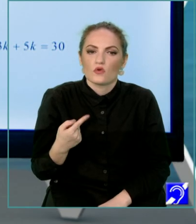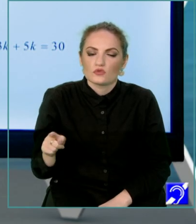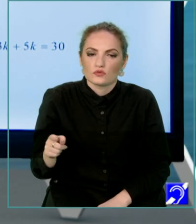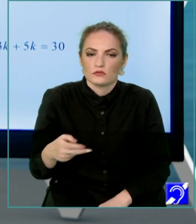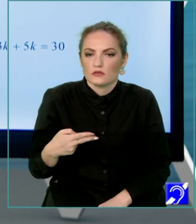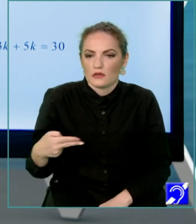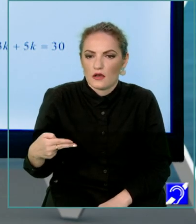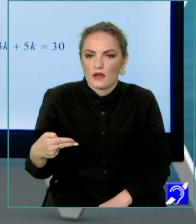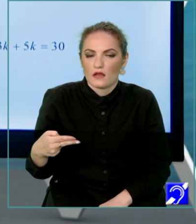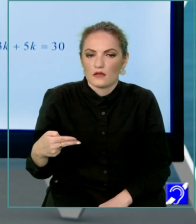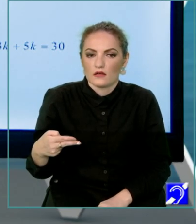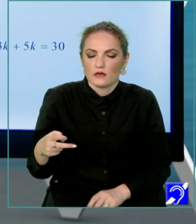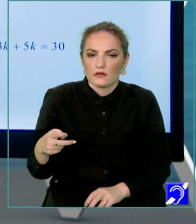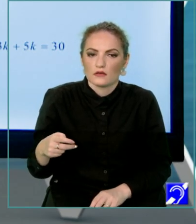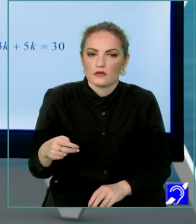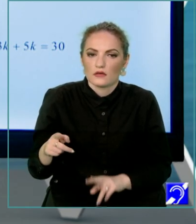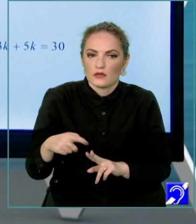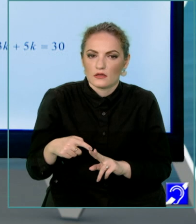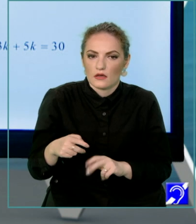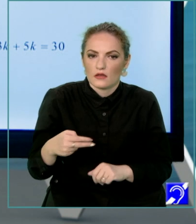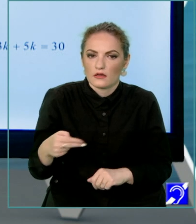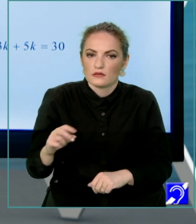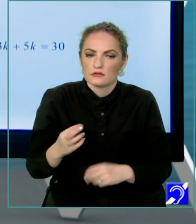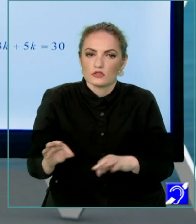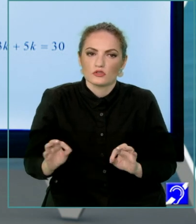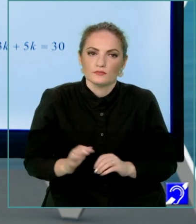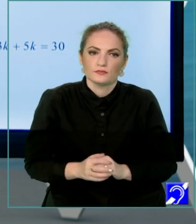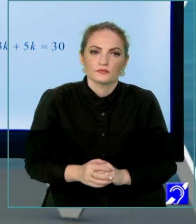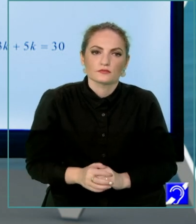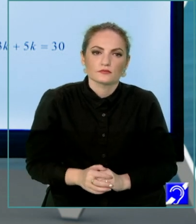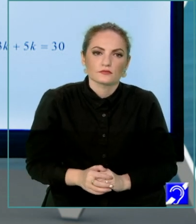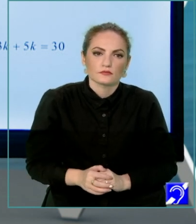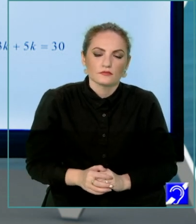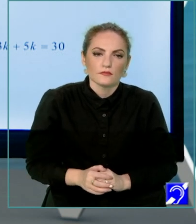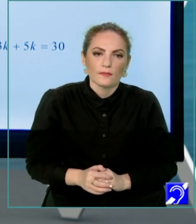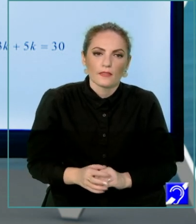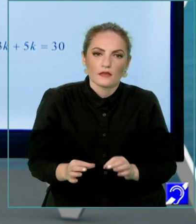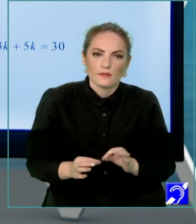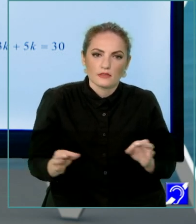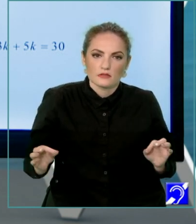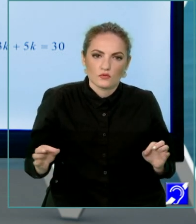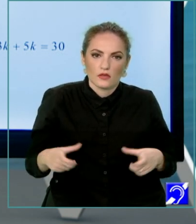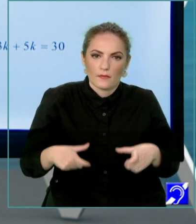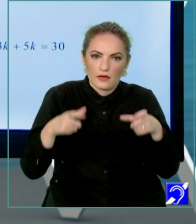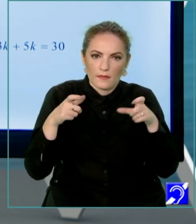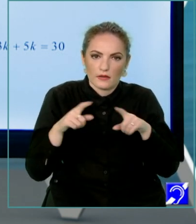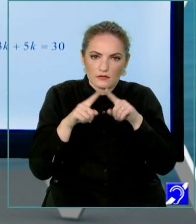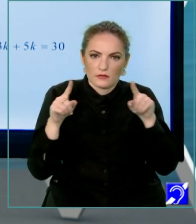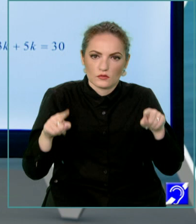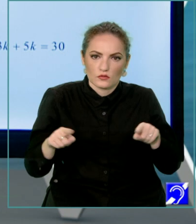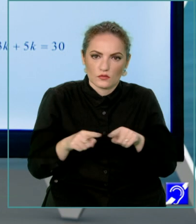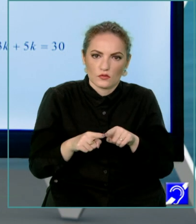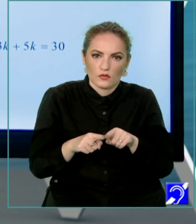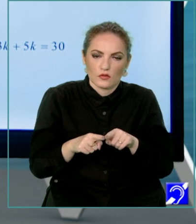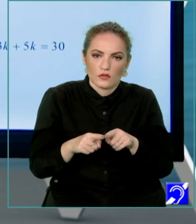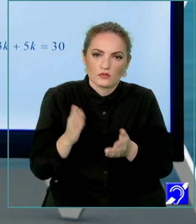dimensiunile unui paralelipiped dreptunghic sunt direct proporționale cu numerele 2 3 și respectiv 5